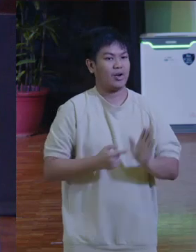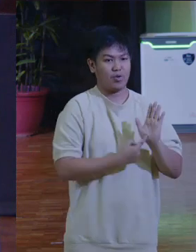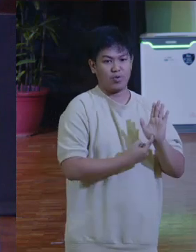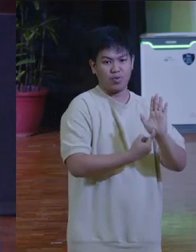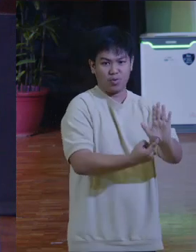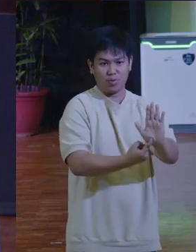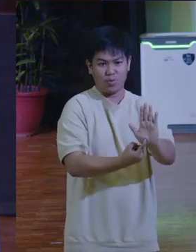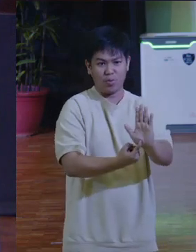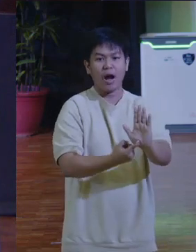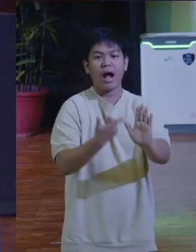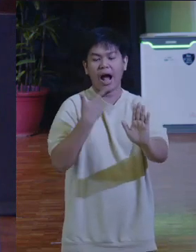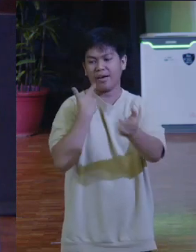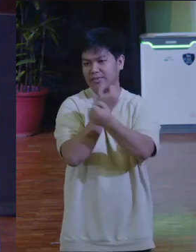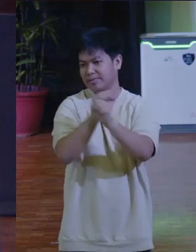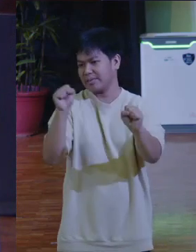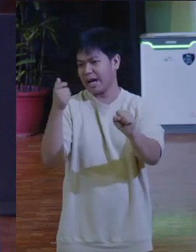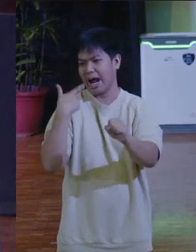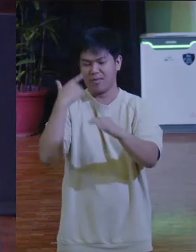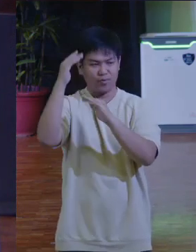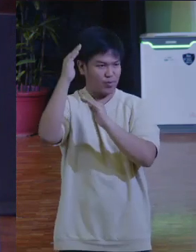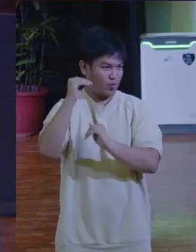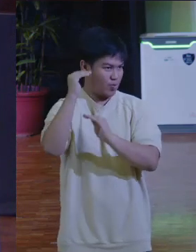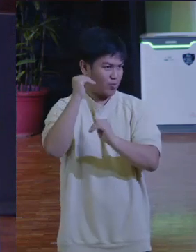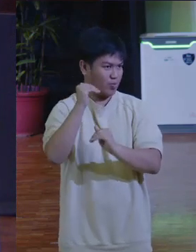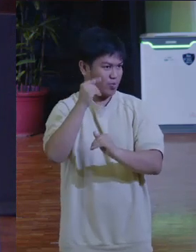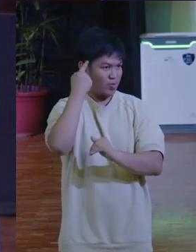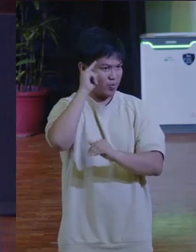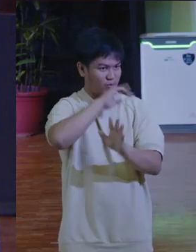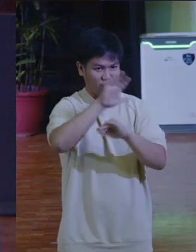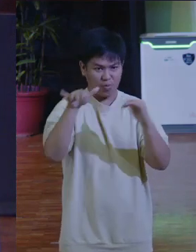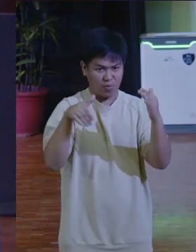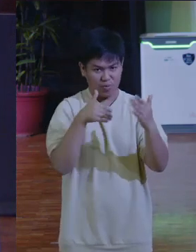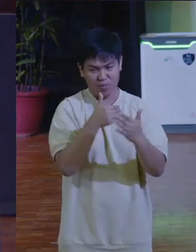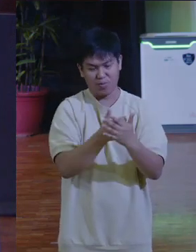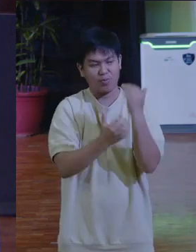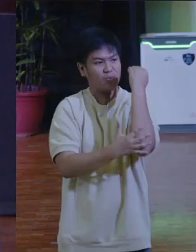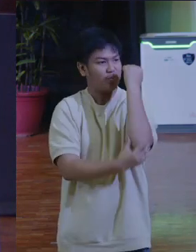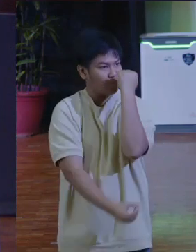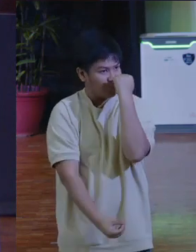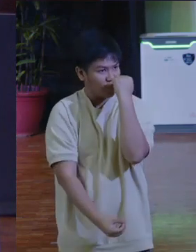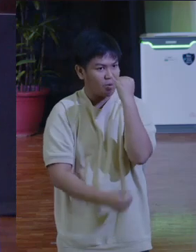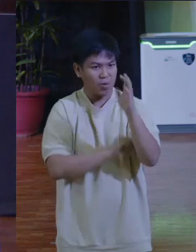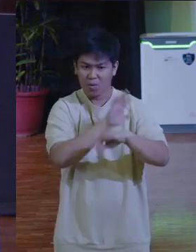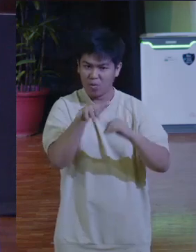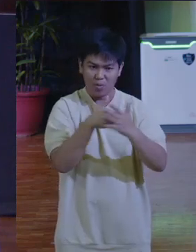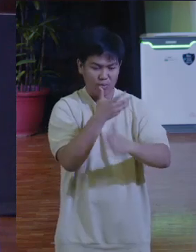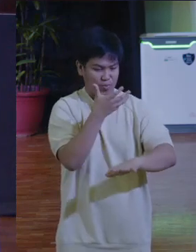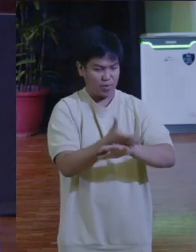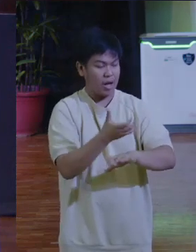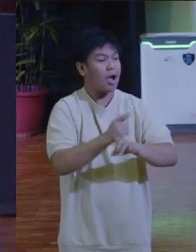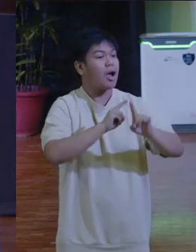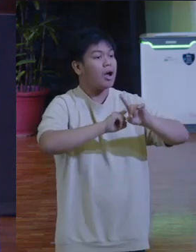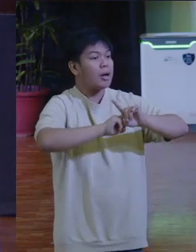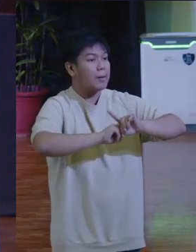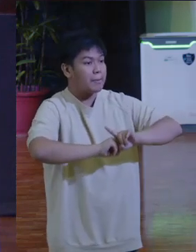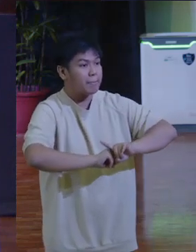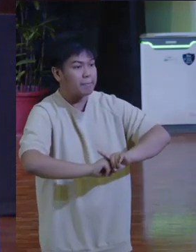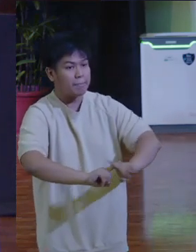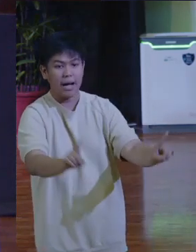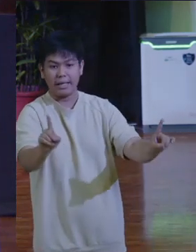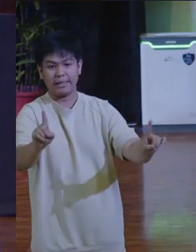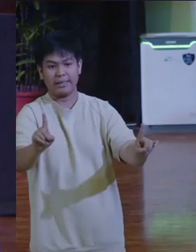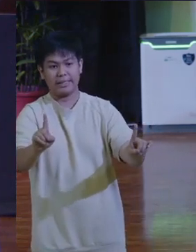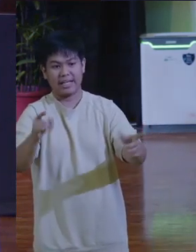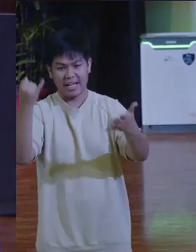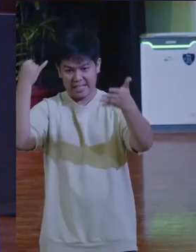the good news to the poor. Pero pansinin nyo na dinitalye po ni Isaiah